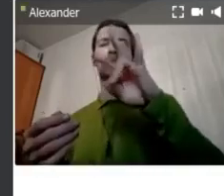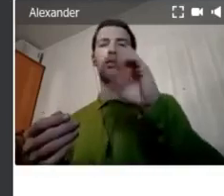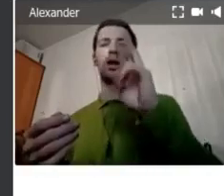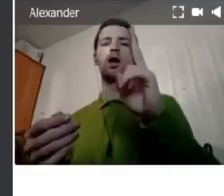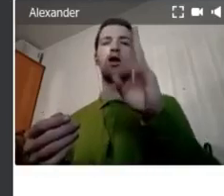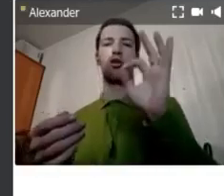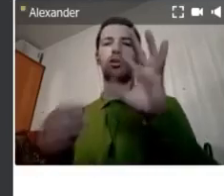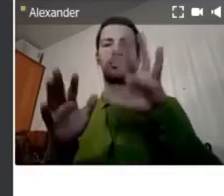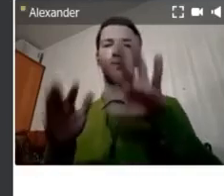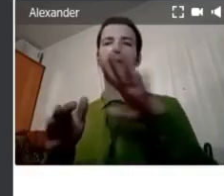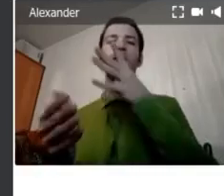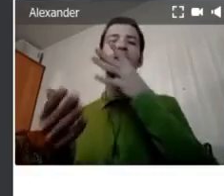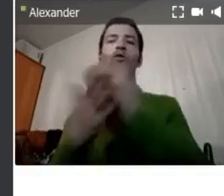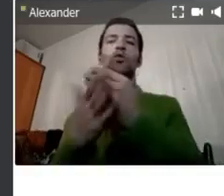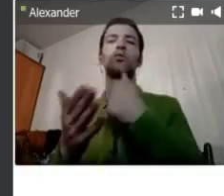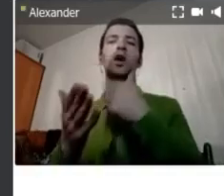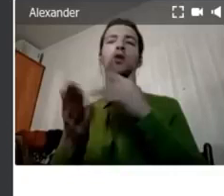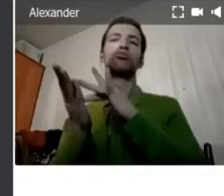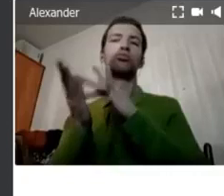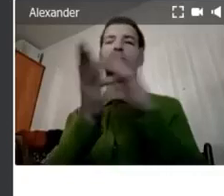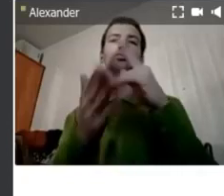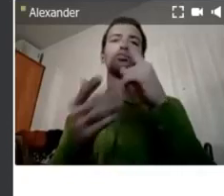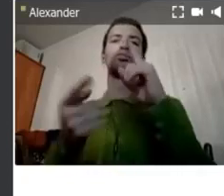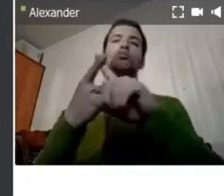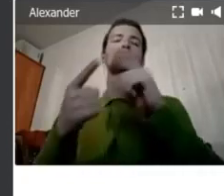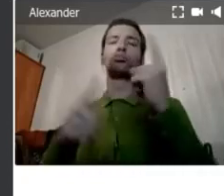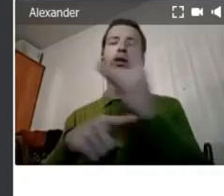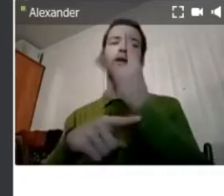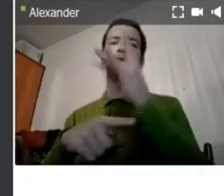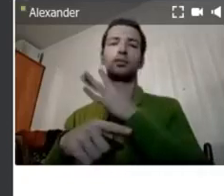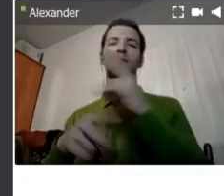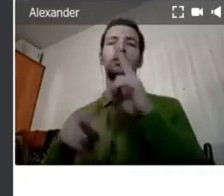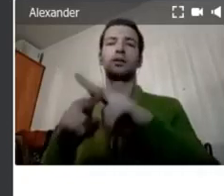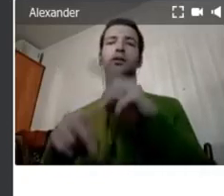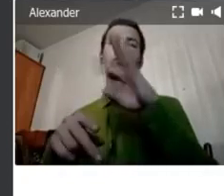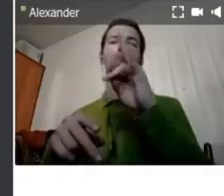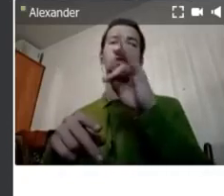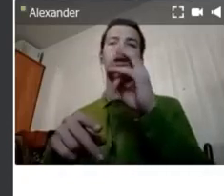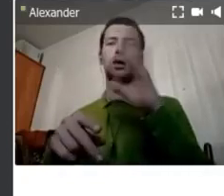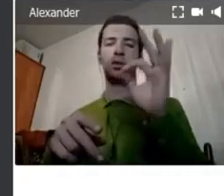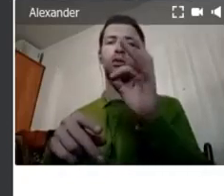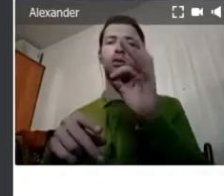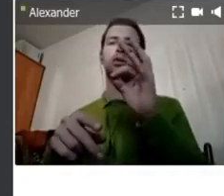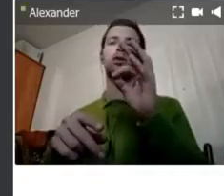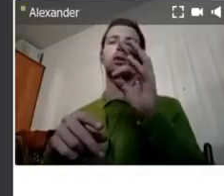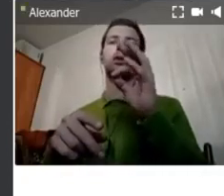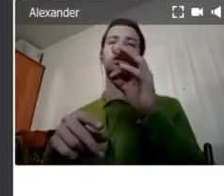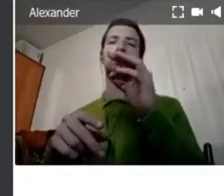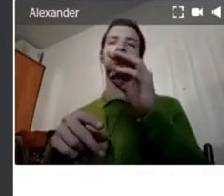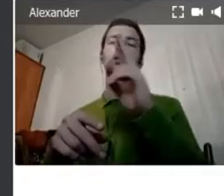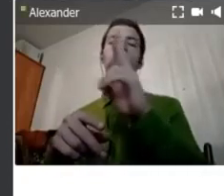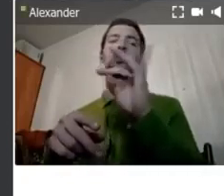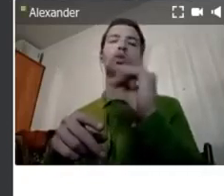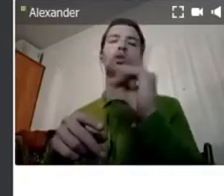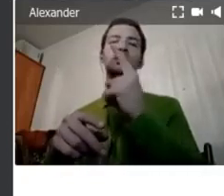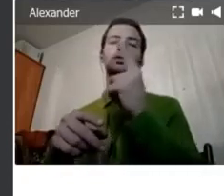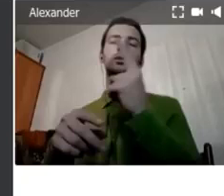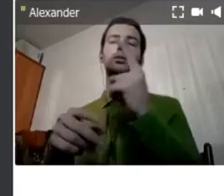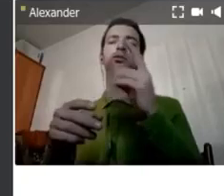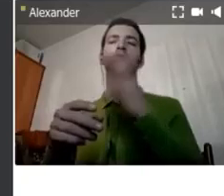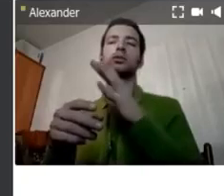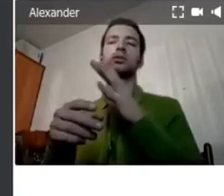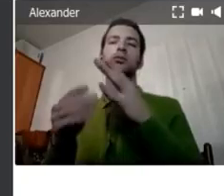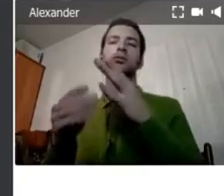круизах, также я объездил практически все европейские страны. Вот совсем это в том году в Италии, в